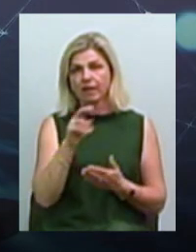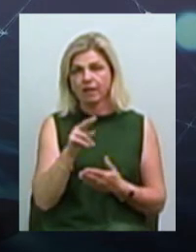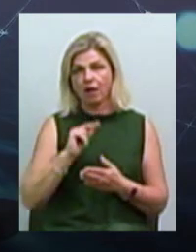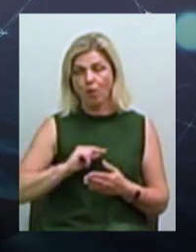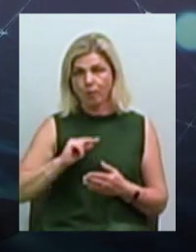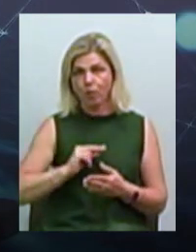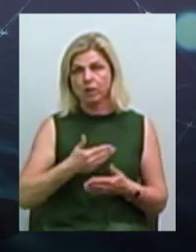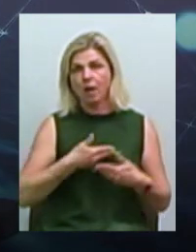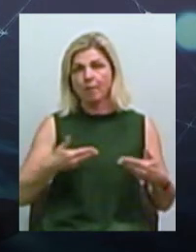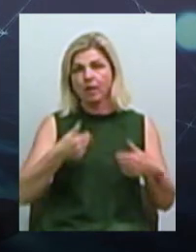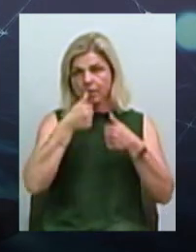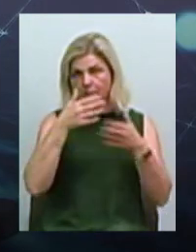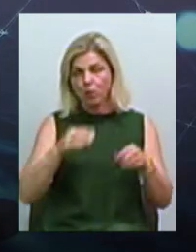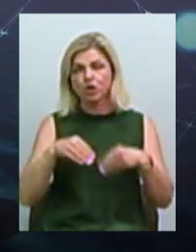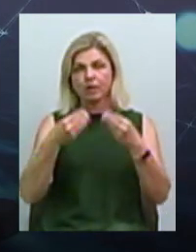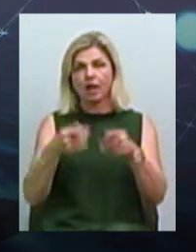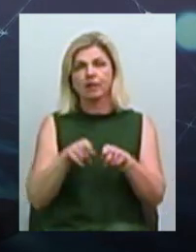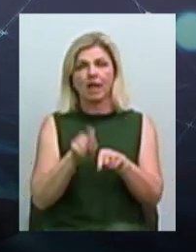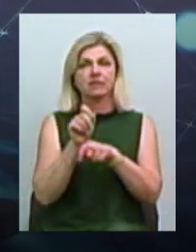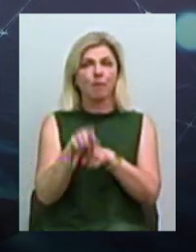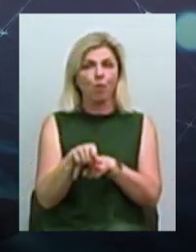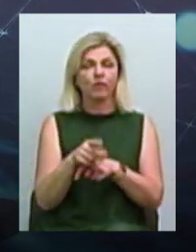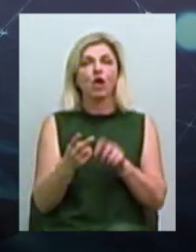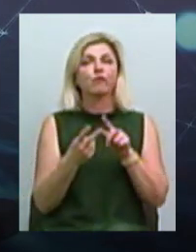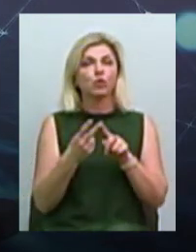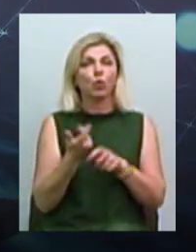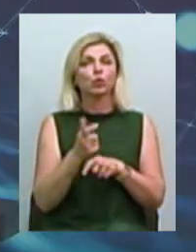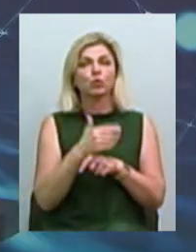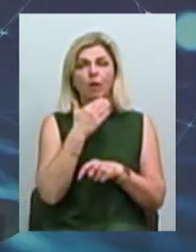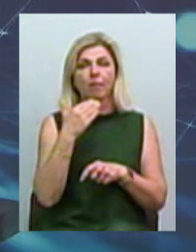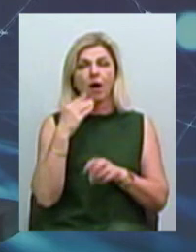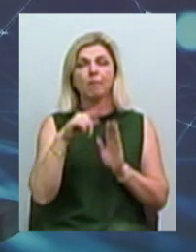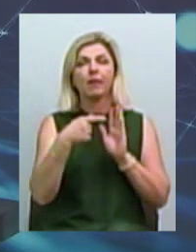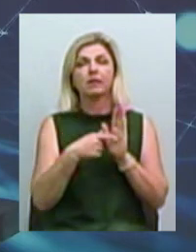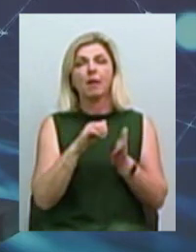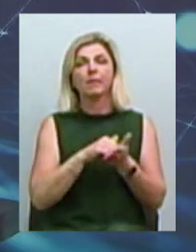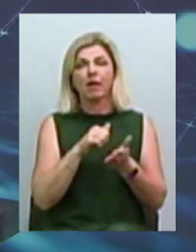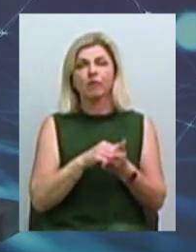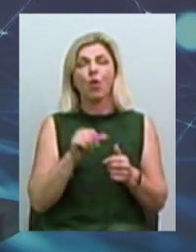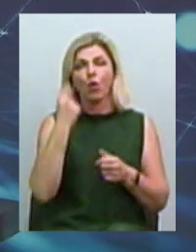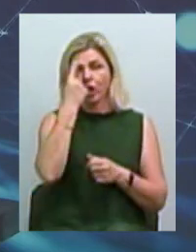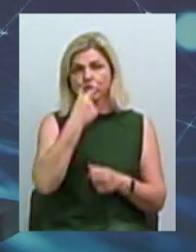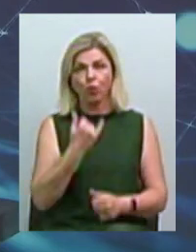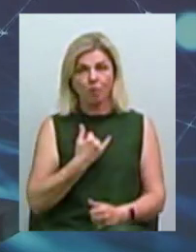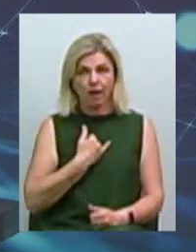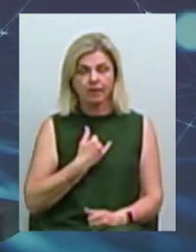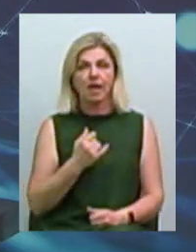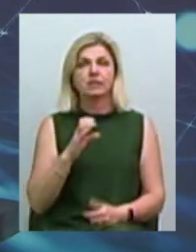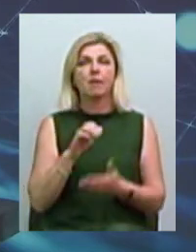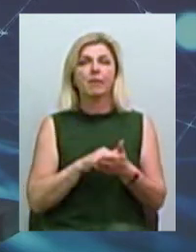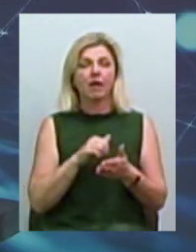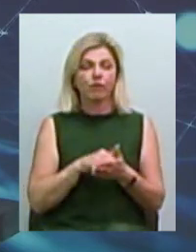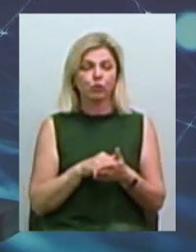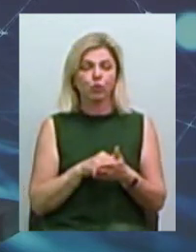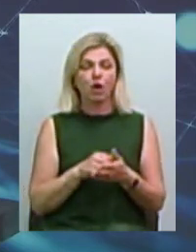можемо дати таке їм замовлення. По-друге, є дуже багато питань з приводу у мене особисто, з приводу зараз, з